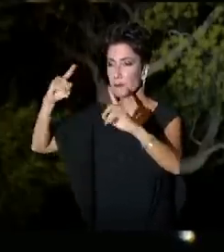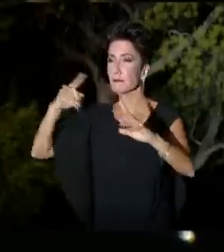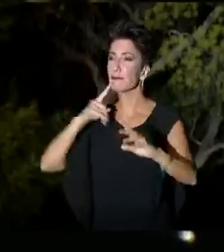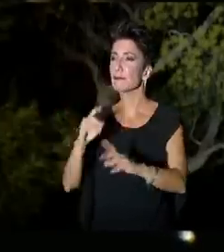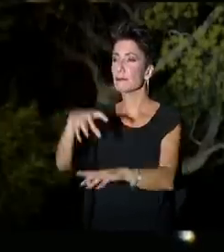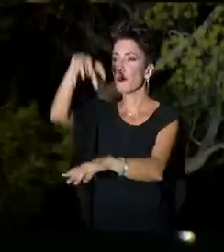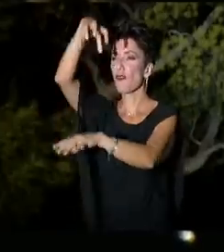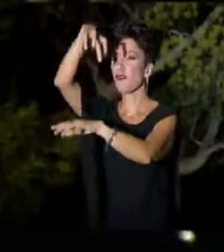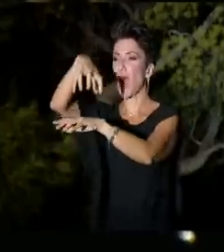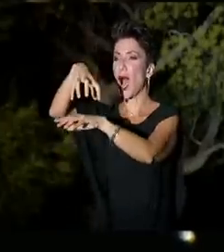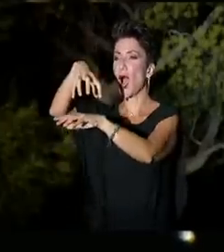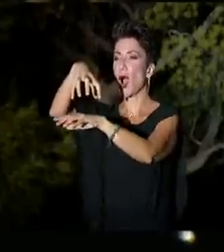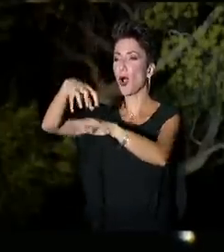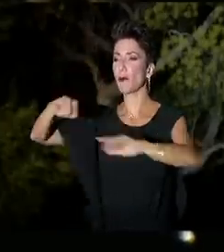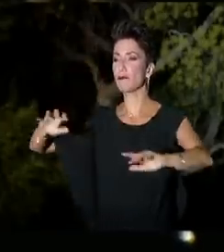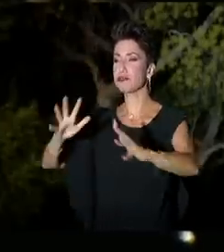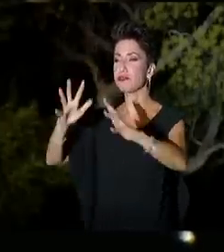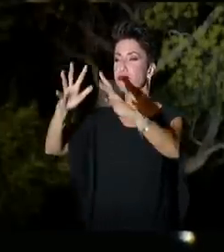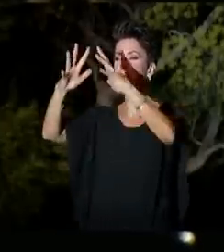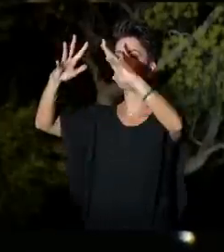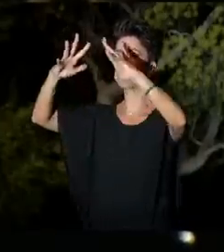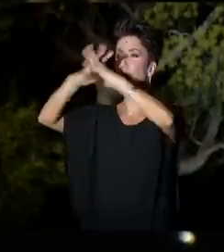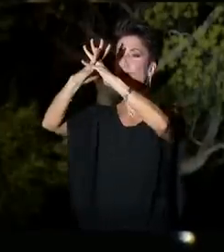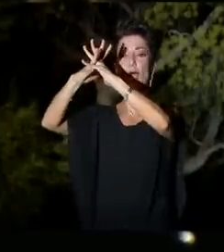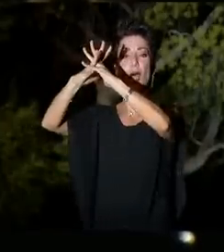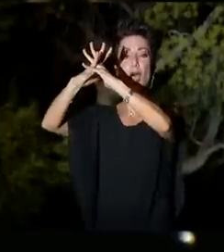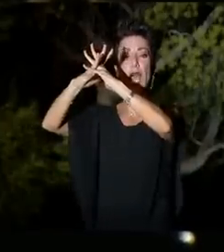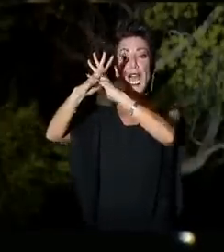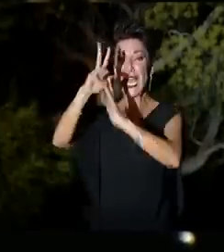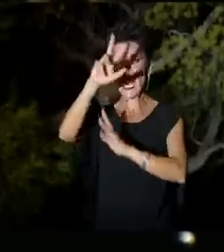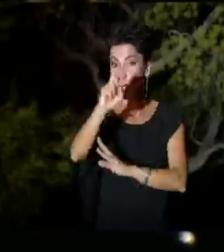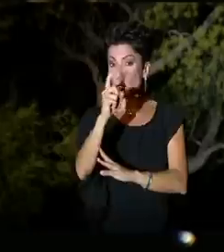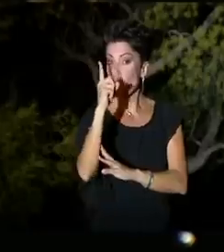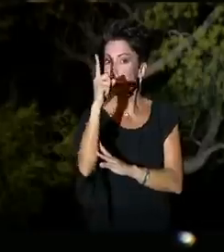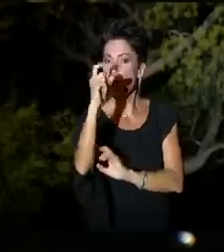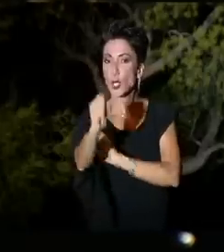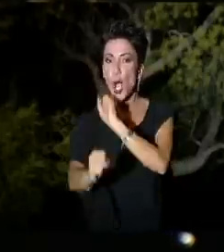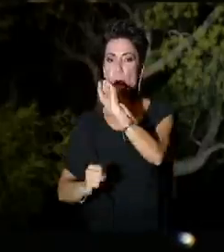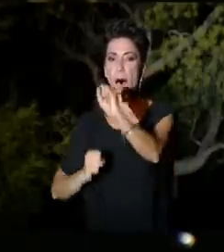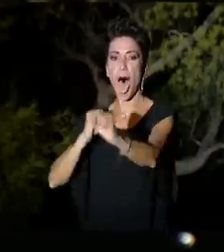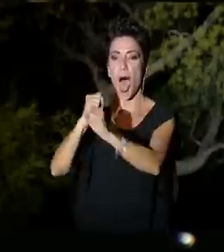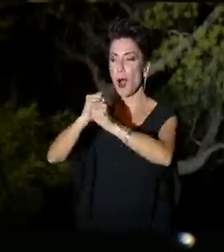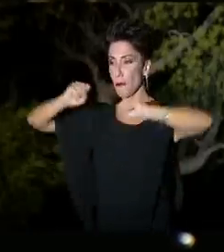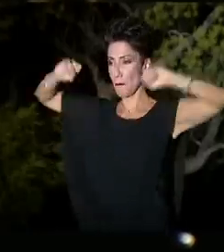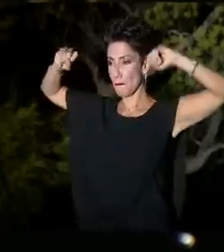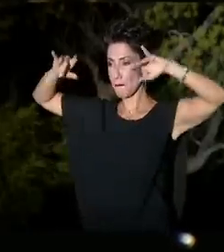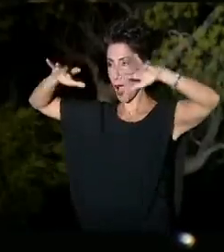φως του 21ου αιώνα, λοιπόν, αγκαλιάζει πλέον την Ακρόπολη.